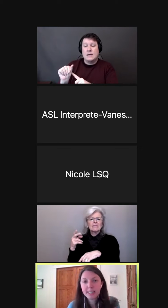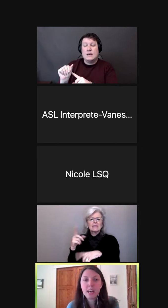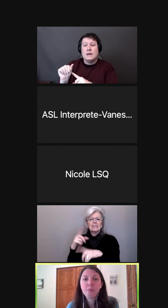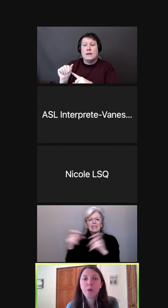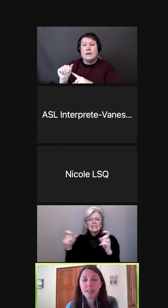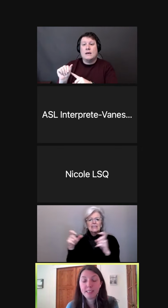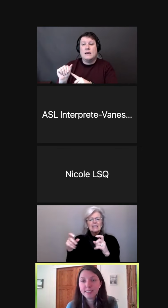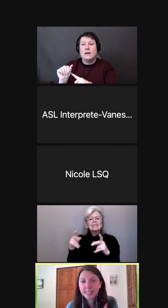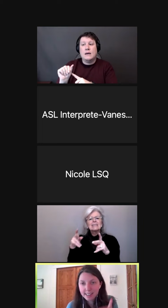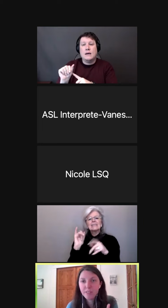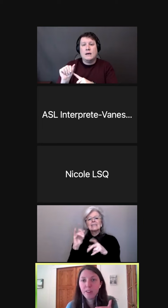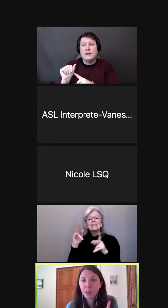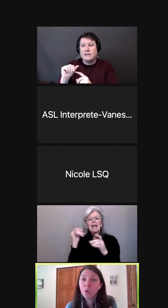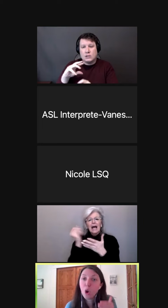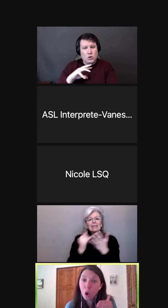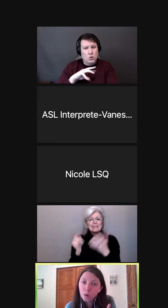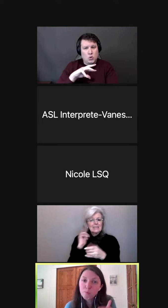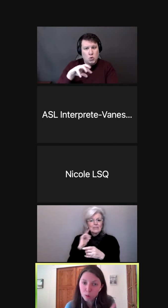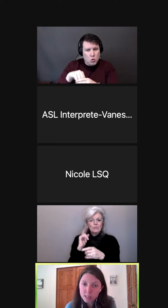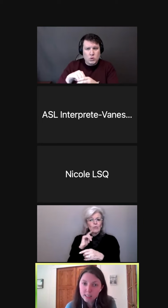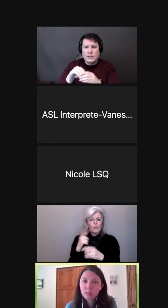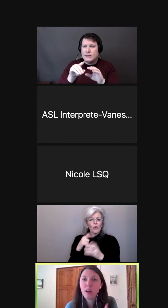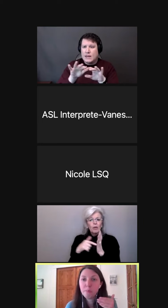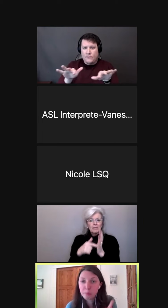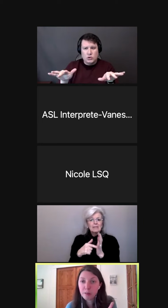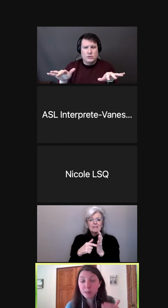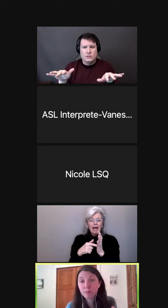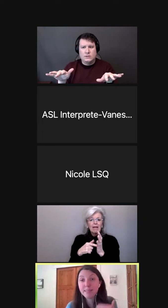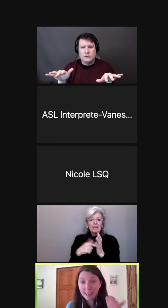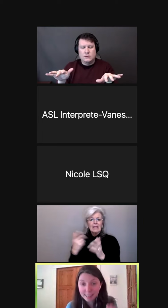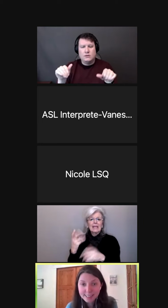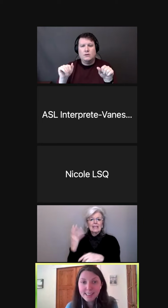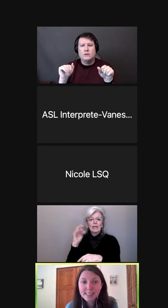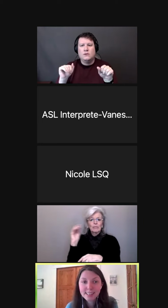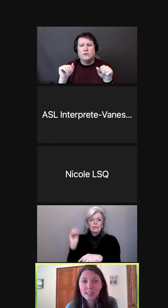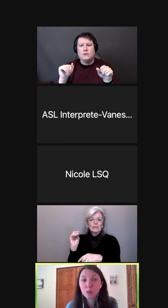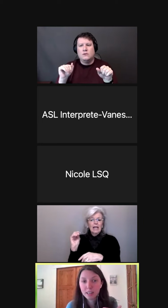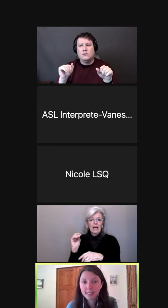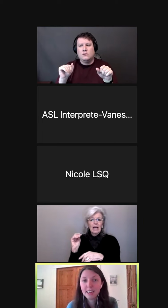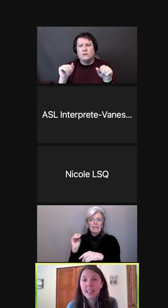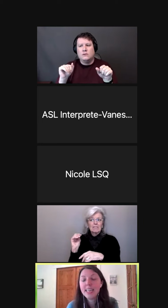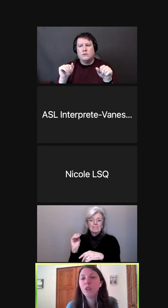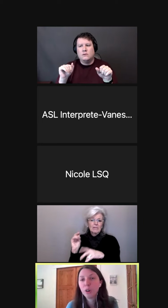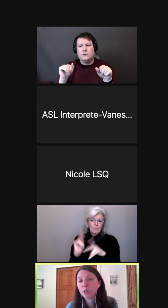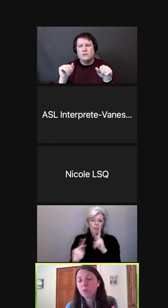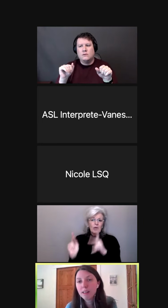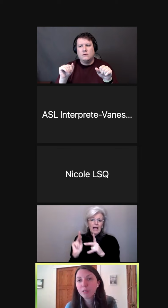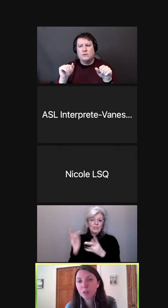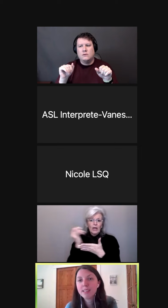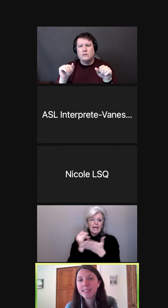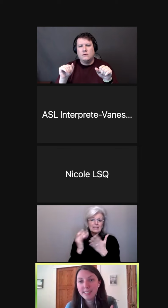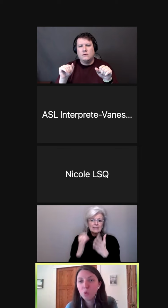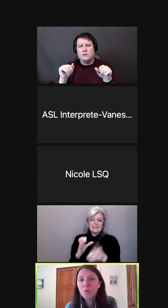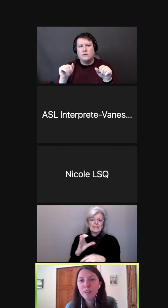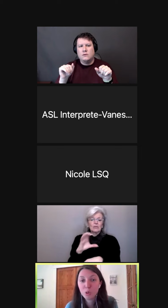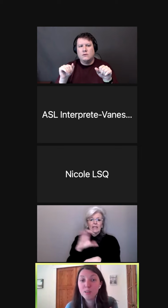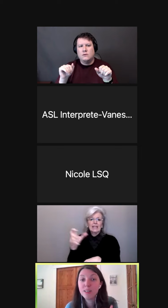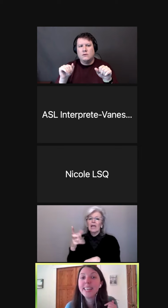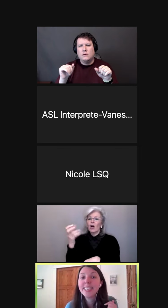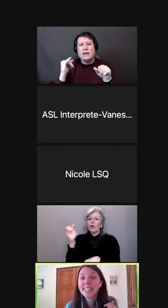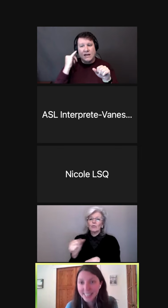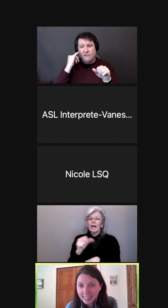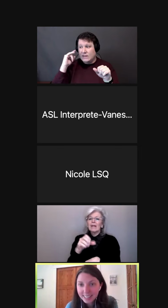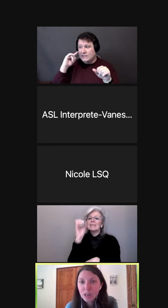situation de handicap représentent 15,1 % de la population d'artistes au Canada, ils ne reçoivent que 0